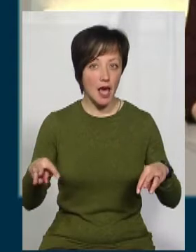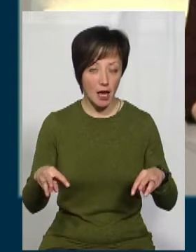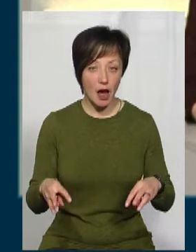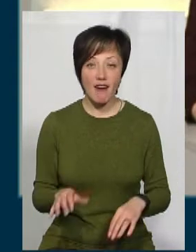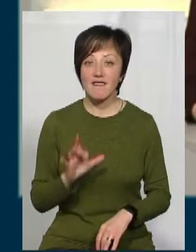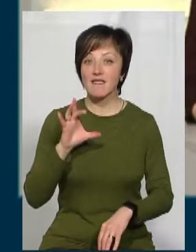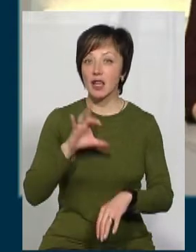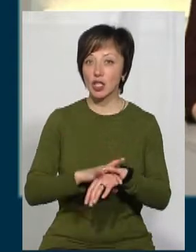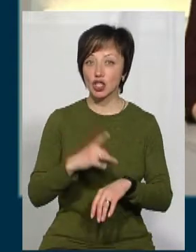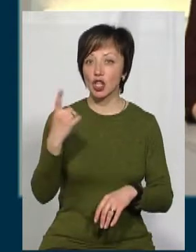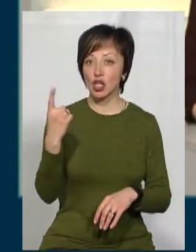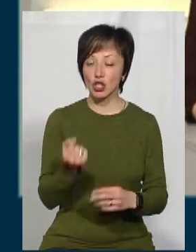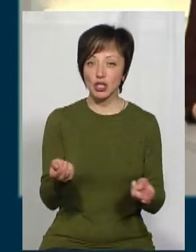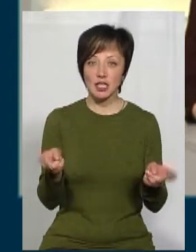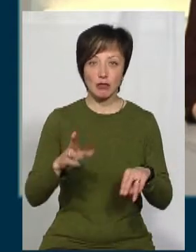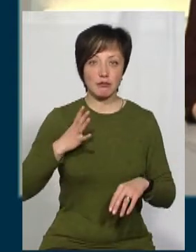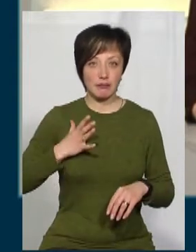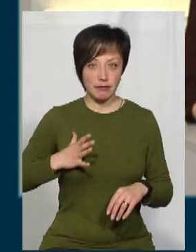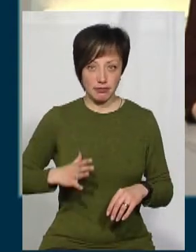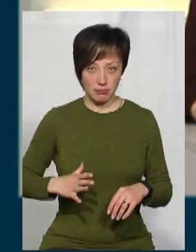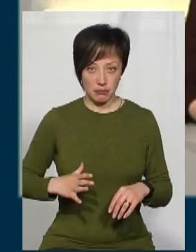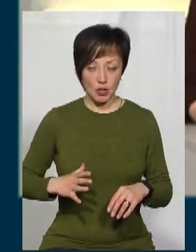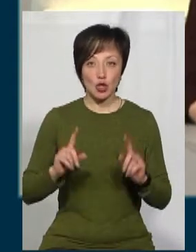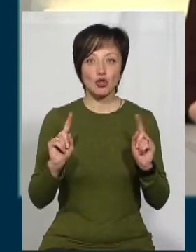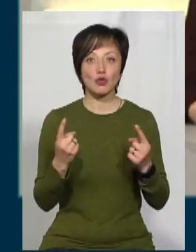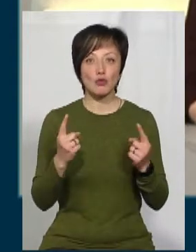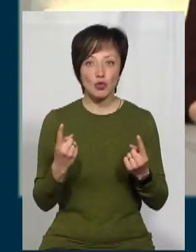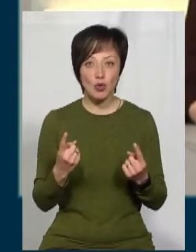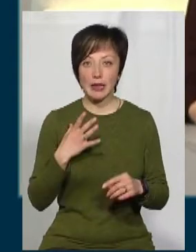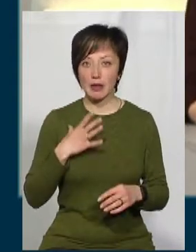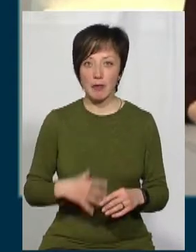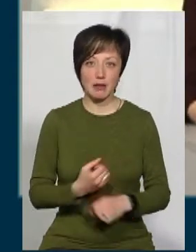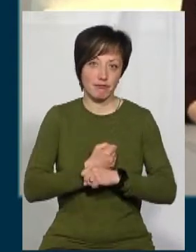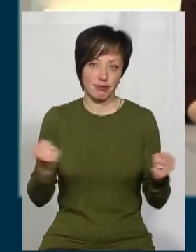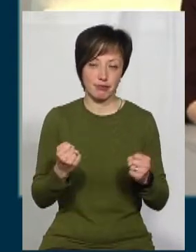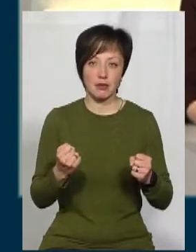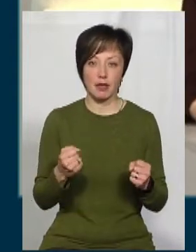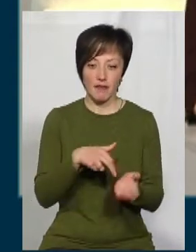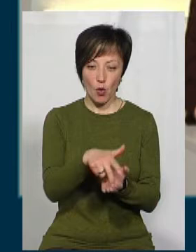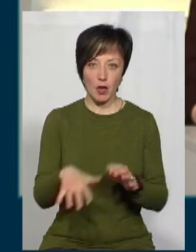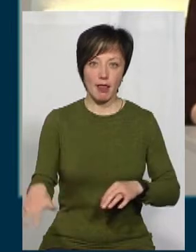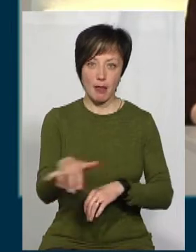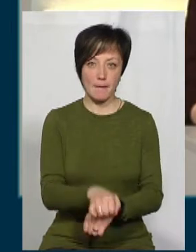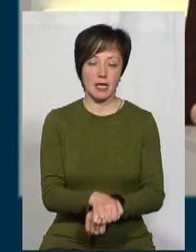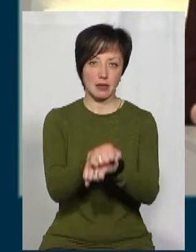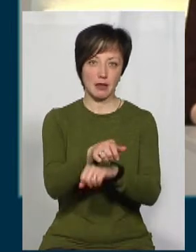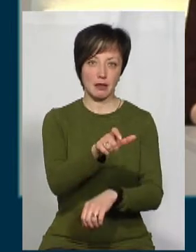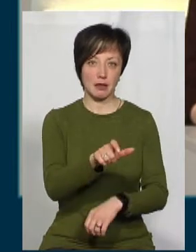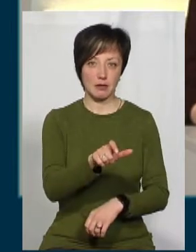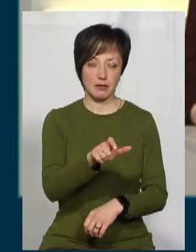Так, фактично тиждень залишилось потерпіти. Чому ж терпець уривається і от виходять на Майдан